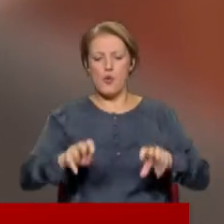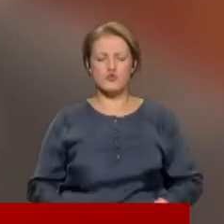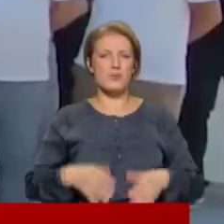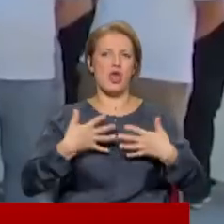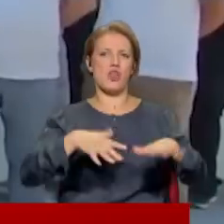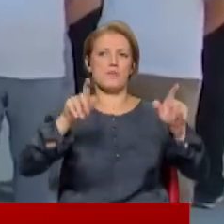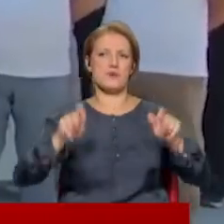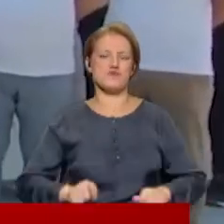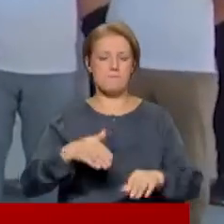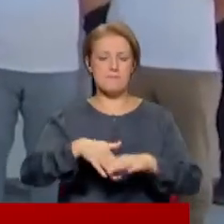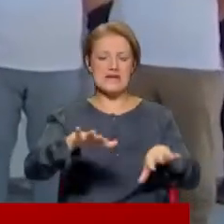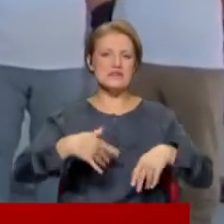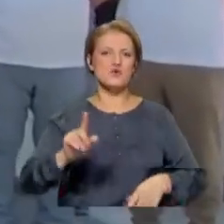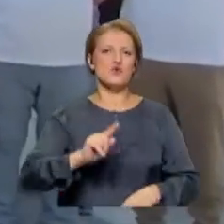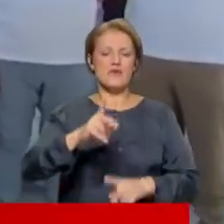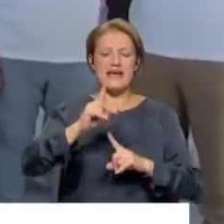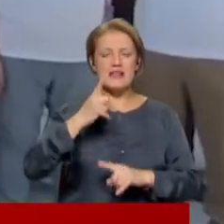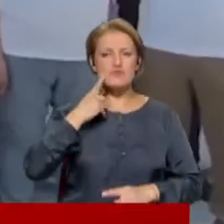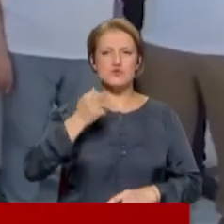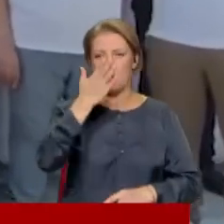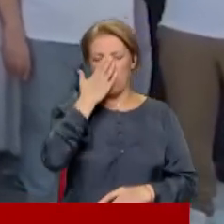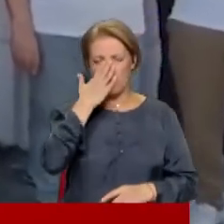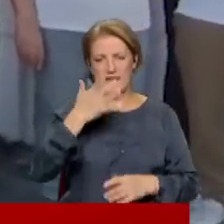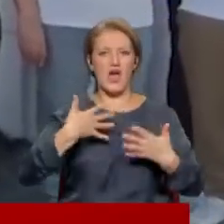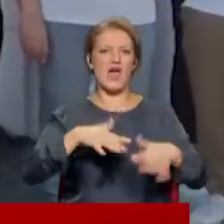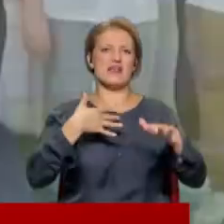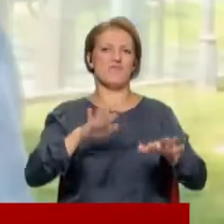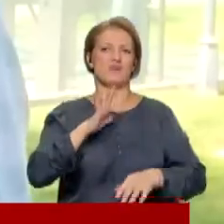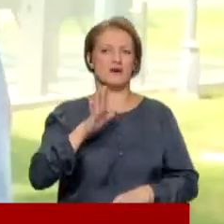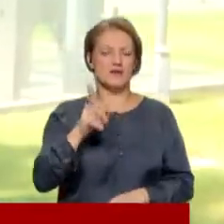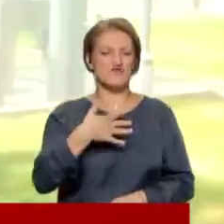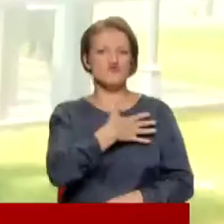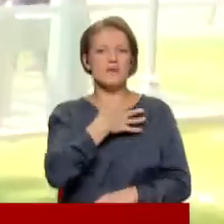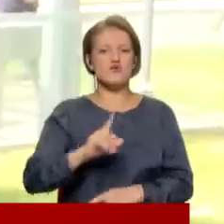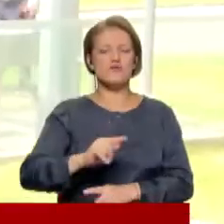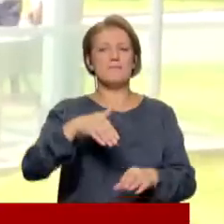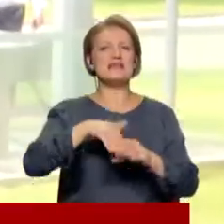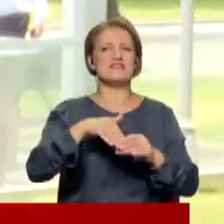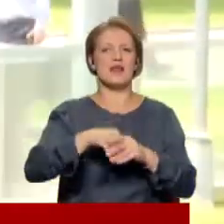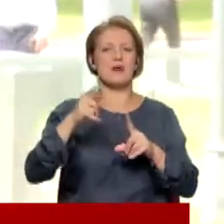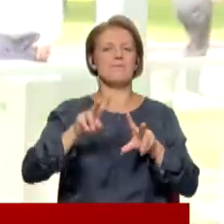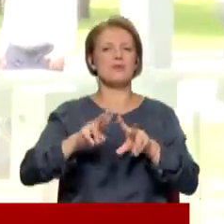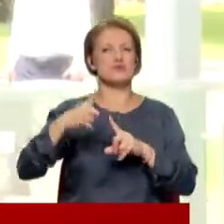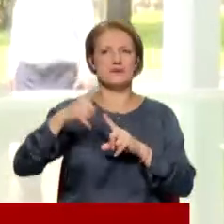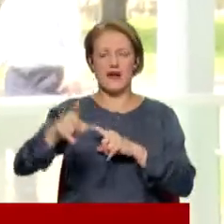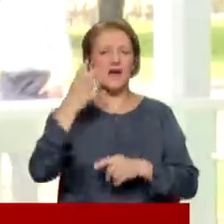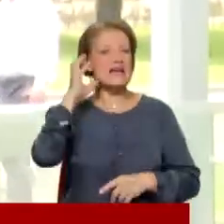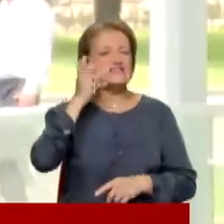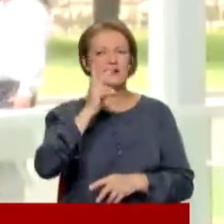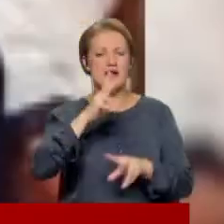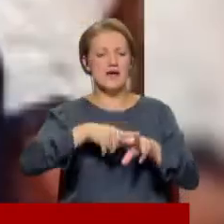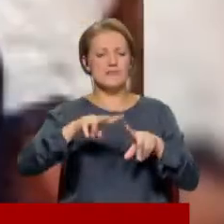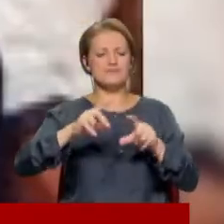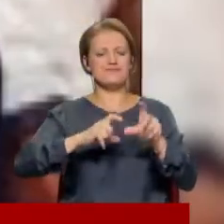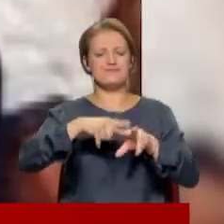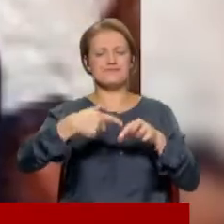eyleminde bulunacağım. Mecliste de Şanlıurfa İl Müdürlüğü önünde de eylem vardı. CHP Şanlıurfa Milletvekili Mahmut Tanal, Ensar Vakfı'na ait